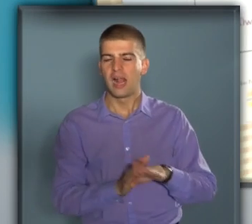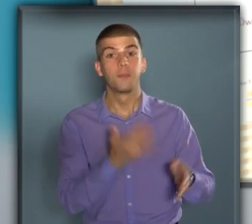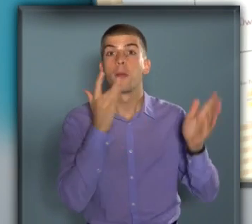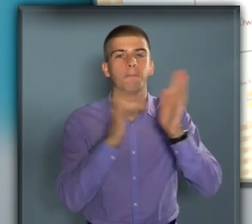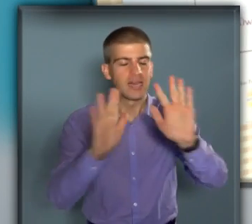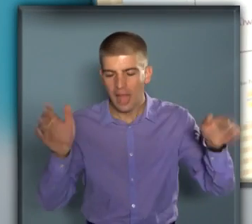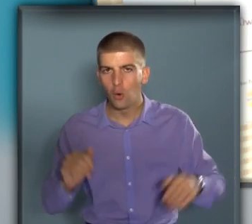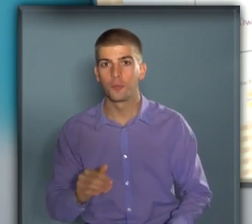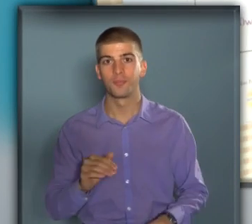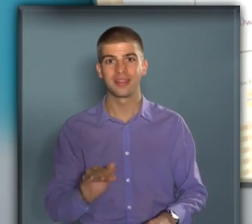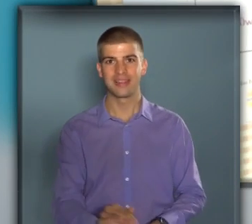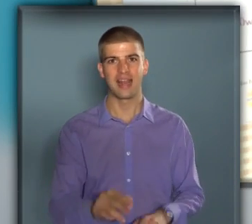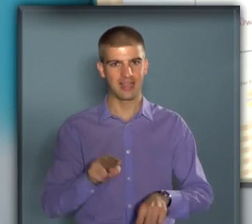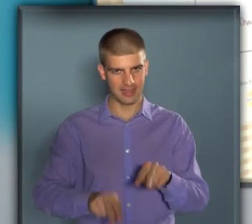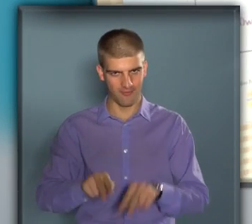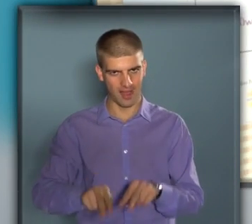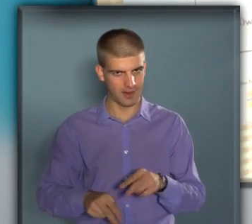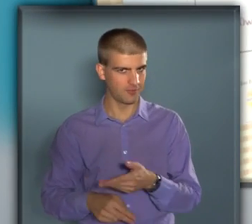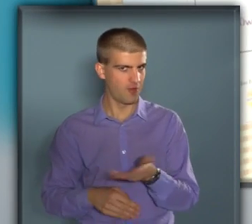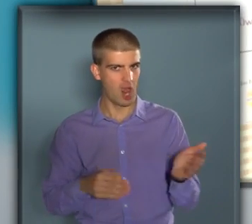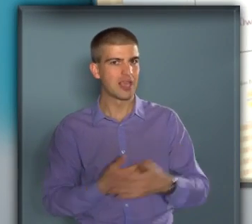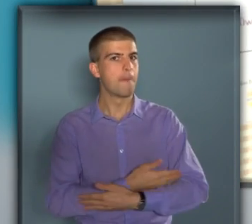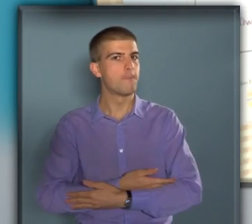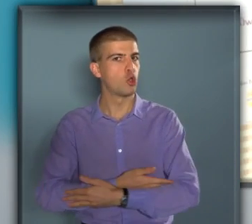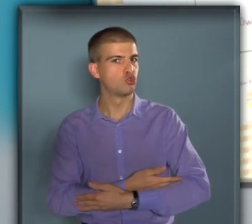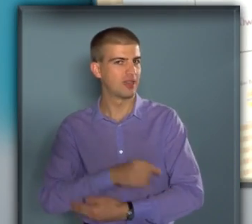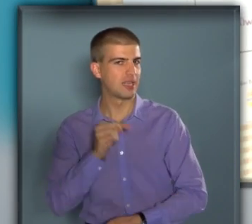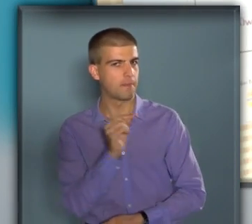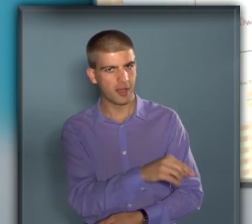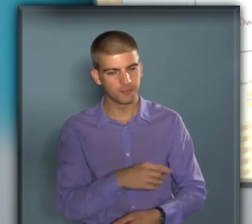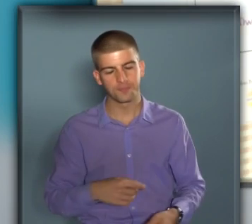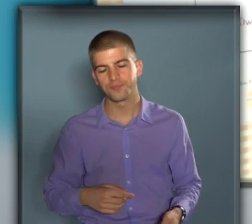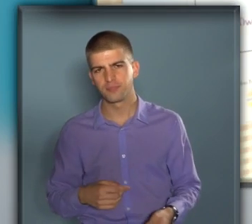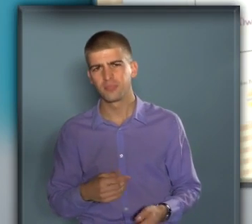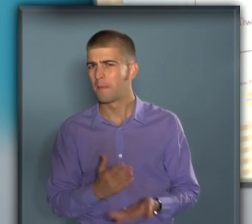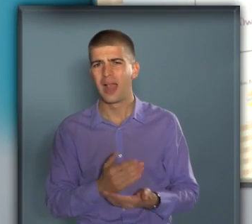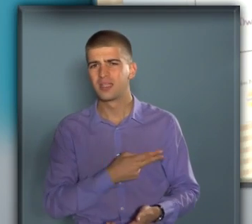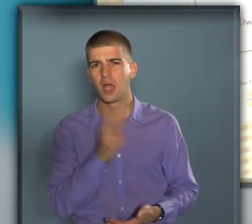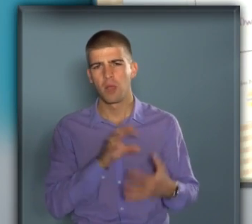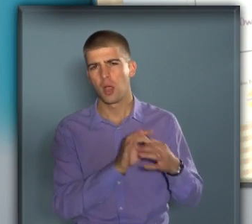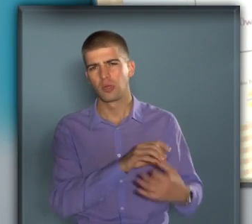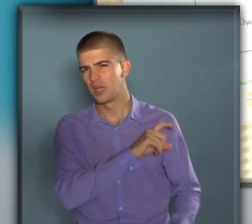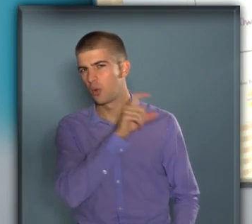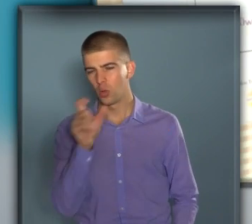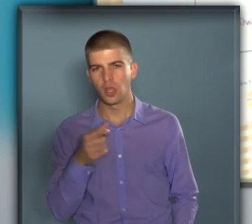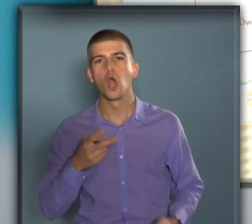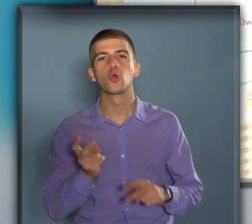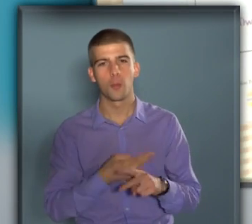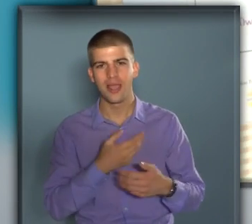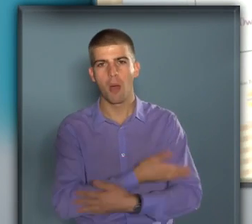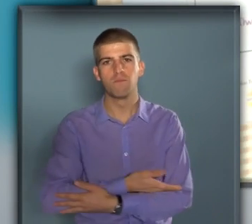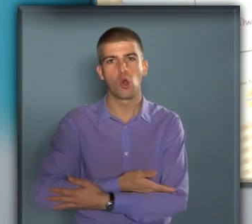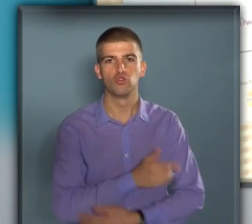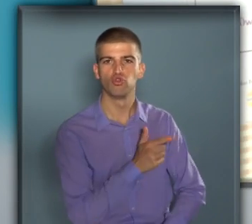most itt kisgyereknevelőkre például, hiszen a bölcsődékkel nagyon régi a szakmai kapcsolatunk, a kőbányai bölcsődével